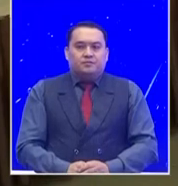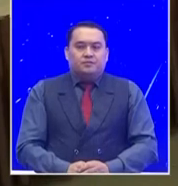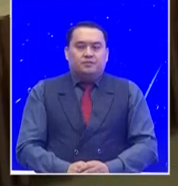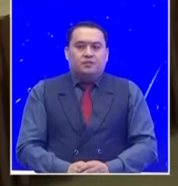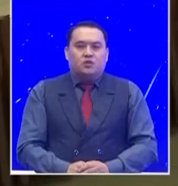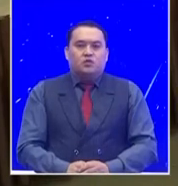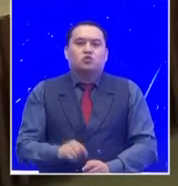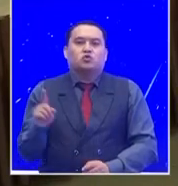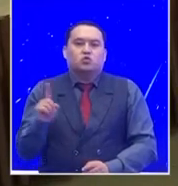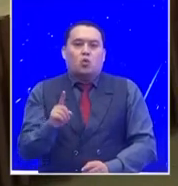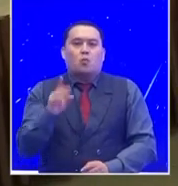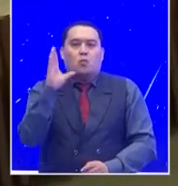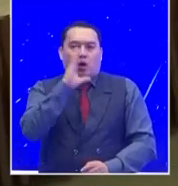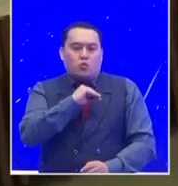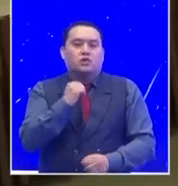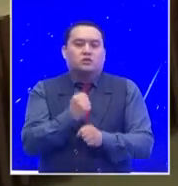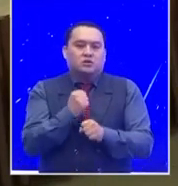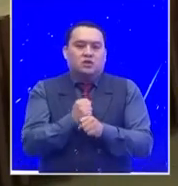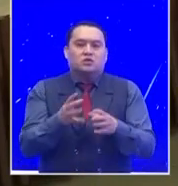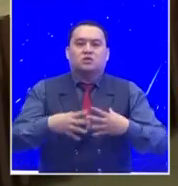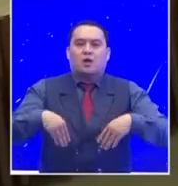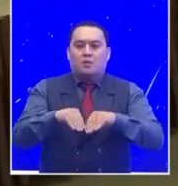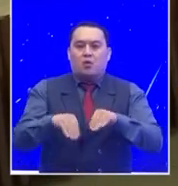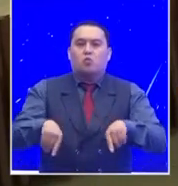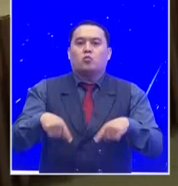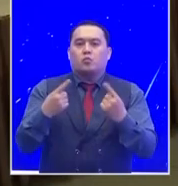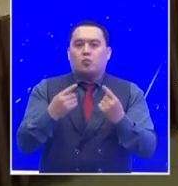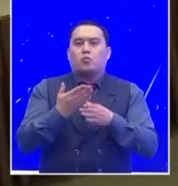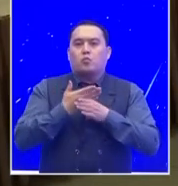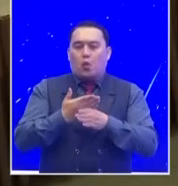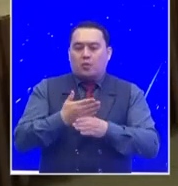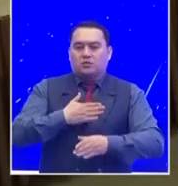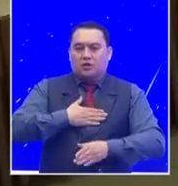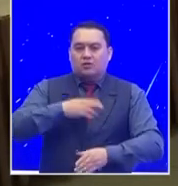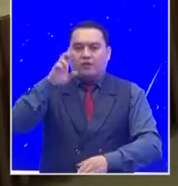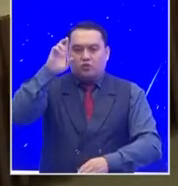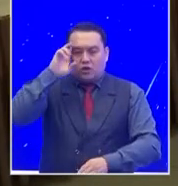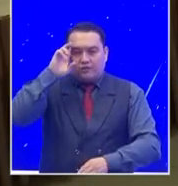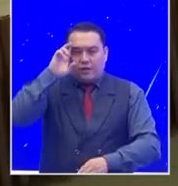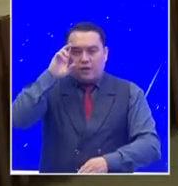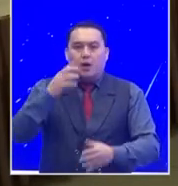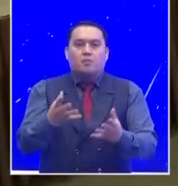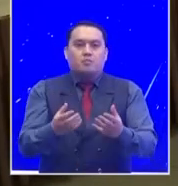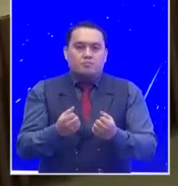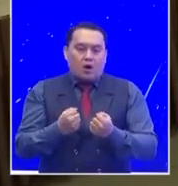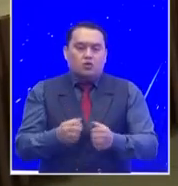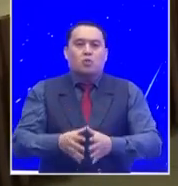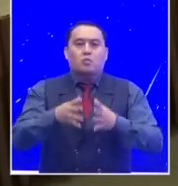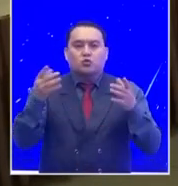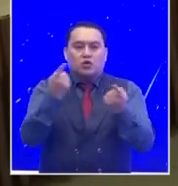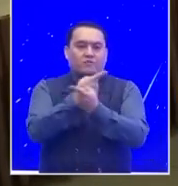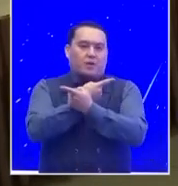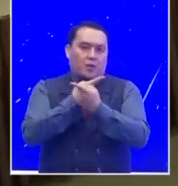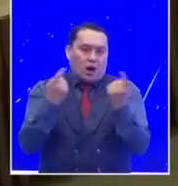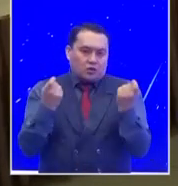Что же я смогу сделать для улучшения благосостояния семьи и какая помощь может быть оказана со стороны государства? Получили достаточно большую